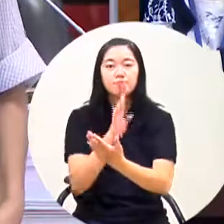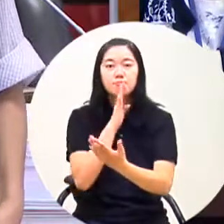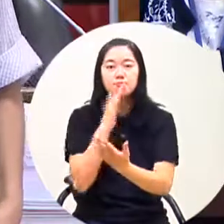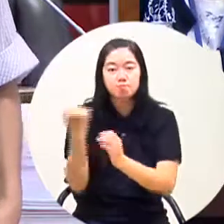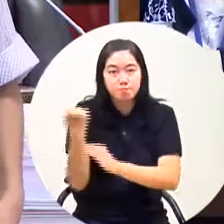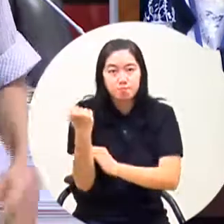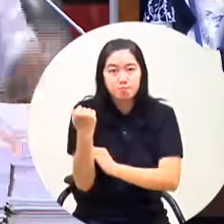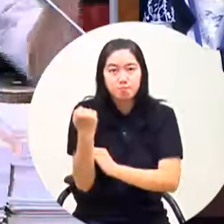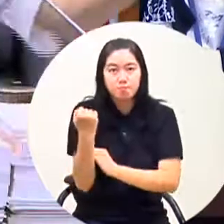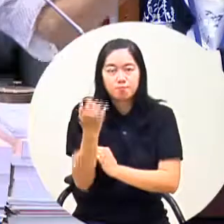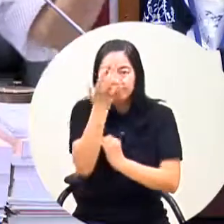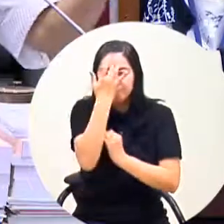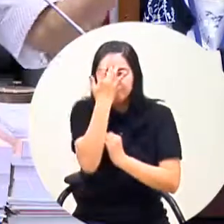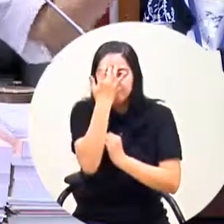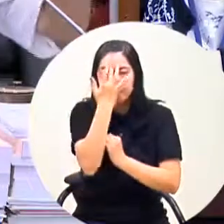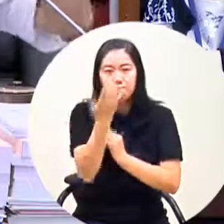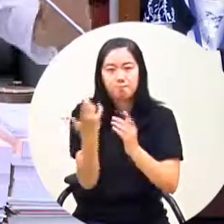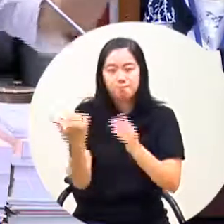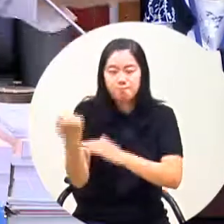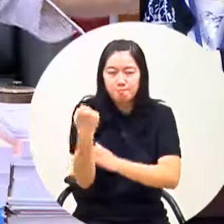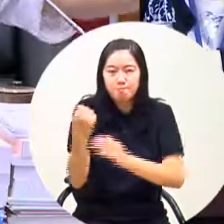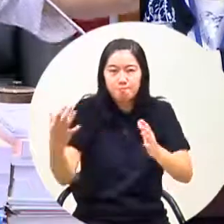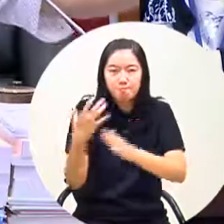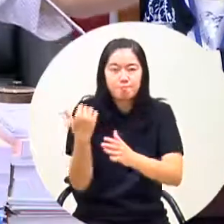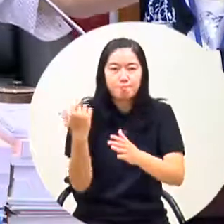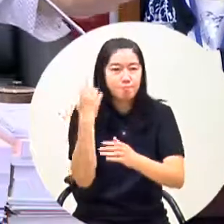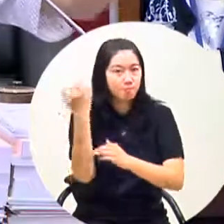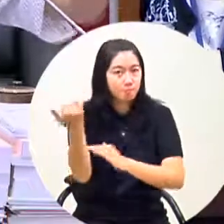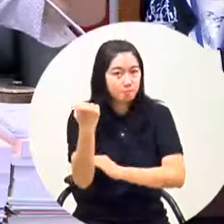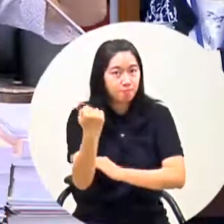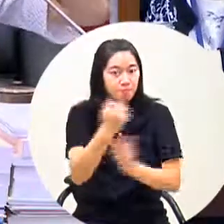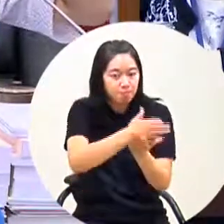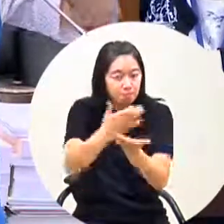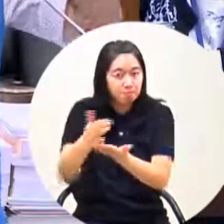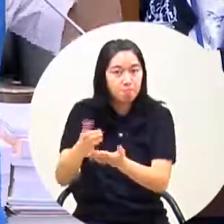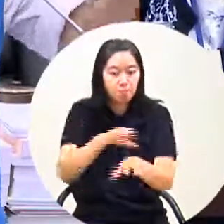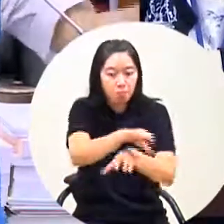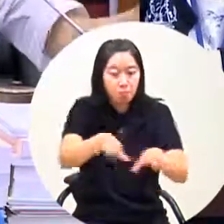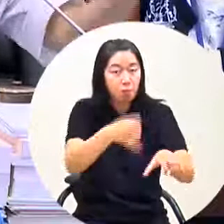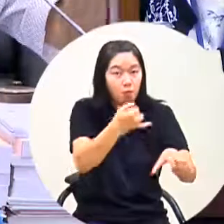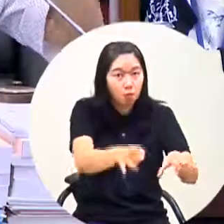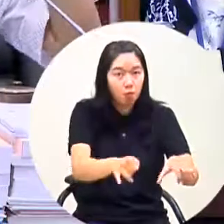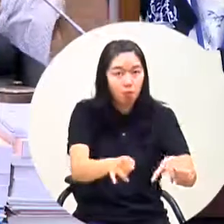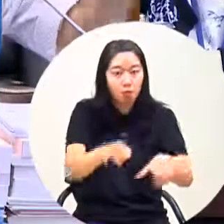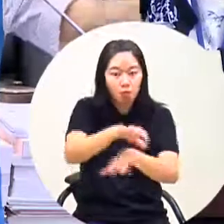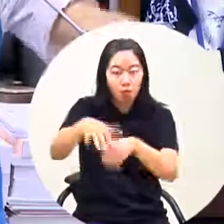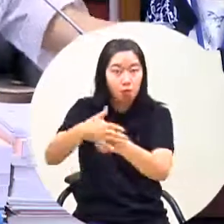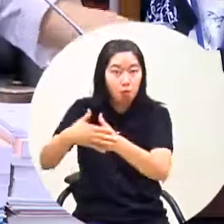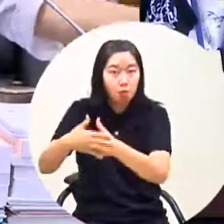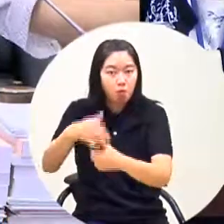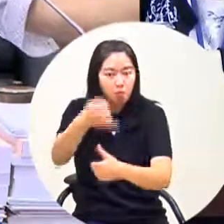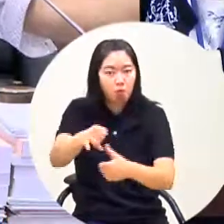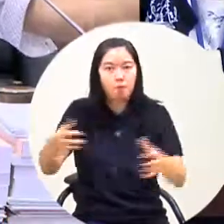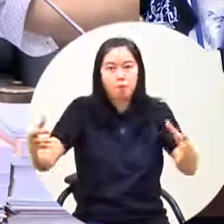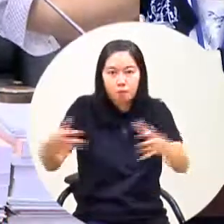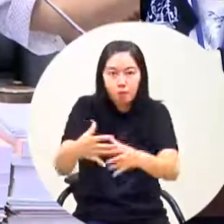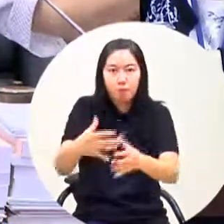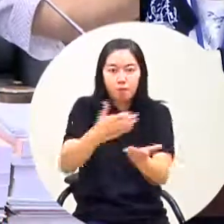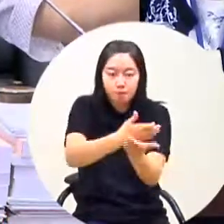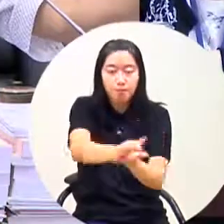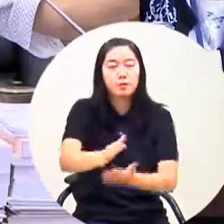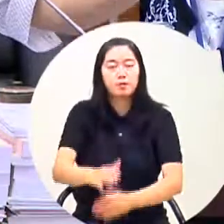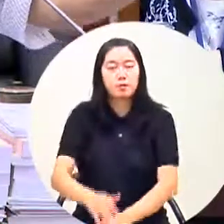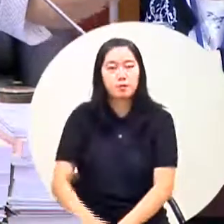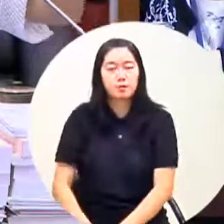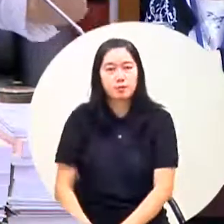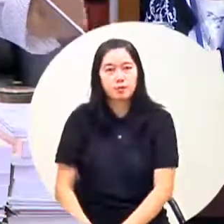同来解决问题。环境不好，我们共同来解决环境啊。那个环保不好，我们共同来解决环保问题的